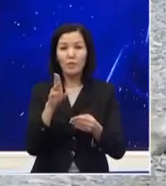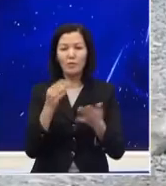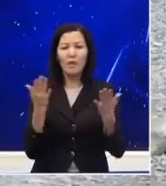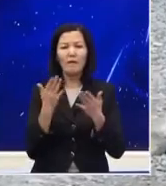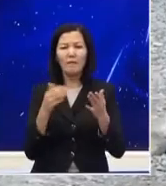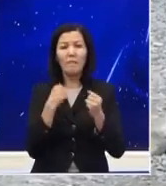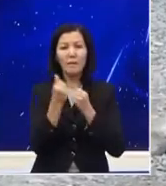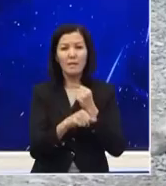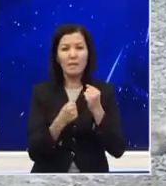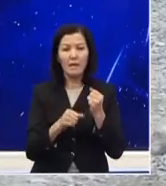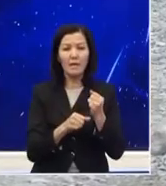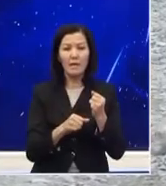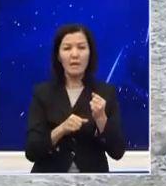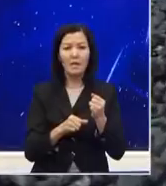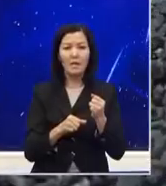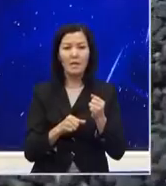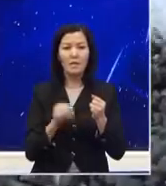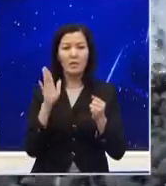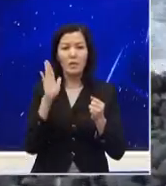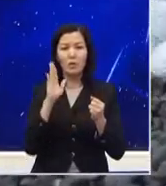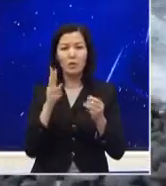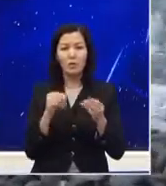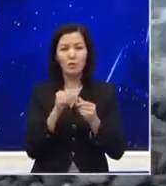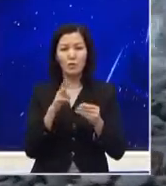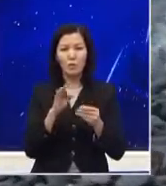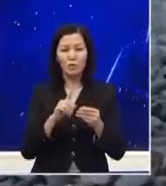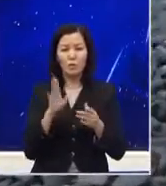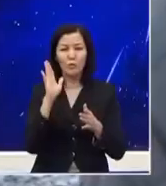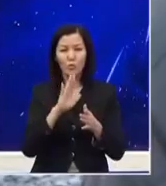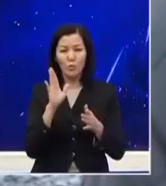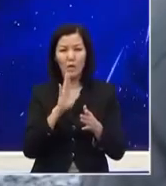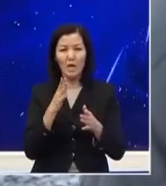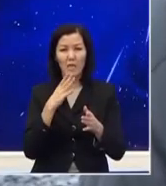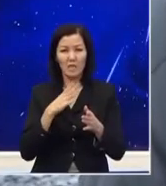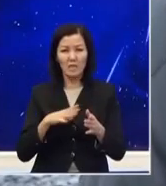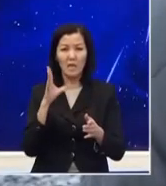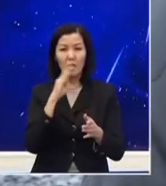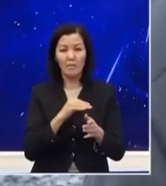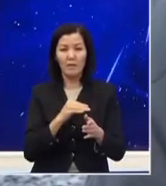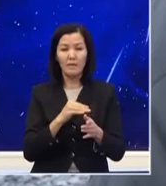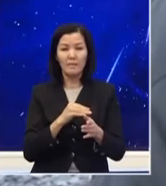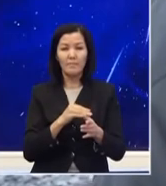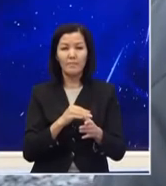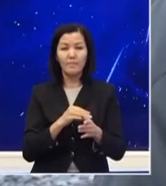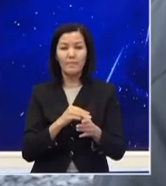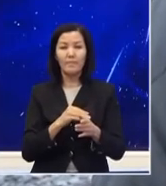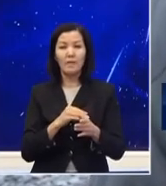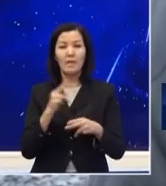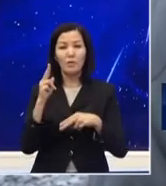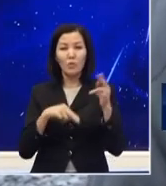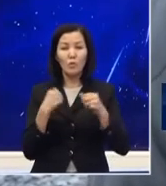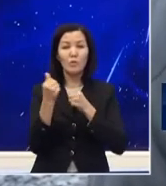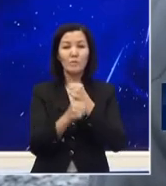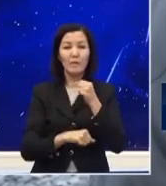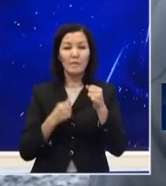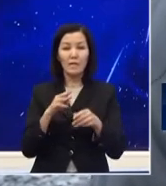материал? Алакөлдің тұзы мен толқынына шыдас бере ме? Бұл геошпунт деген ұзақ мерзімге, яғни осындай